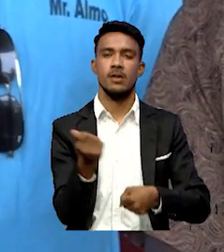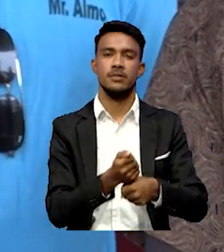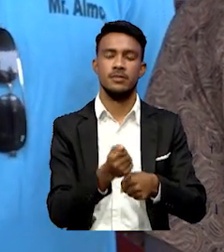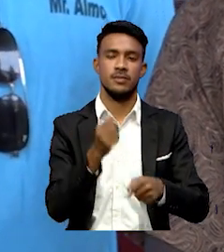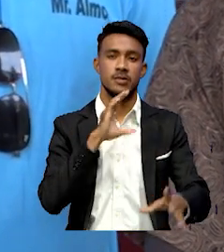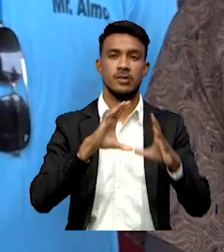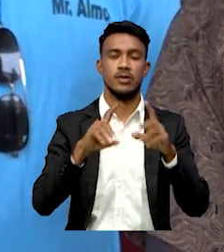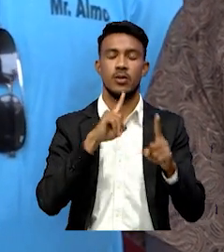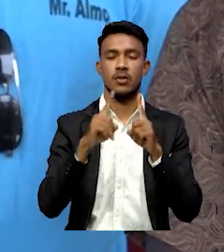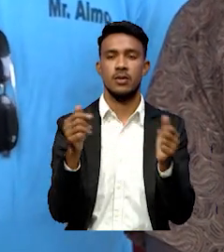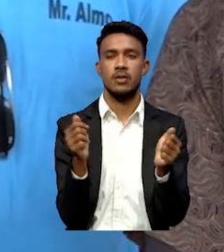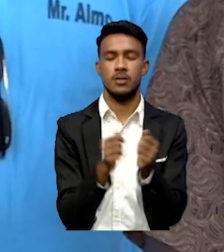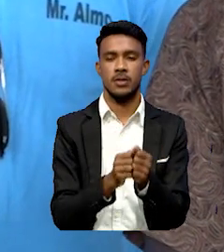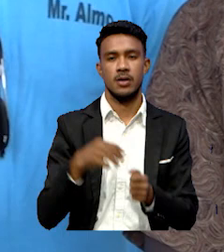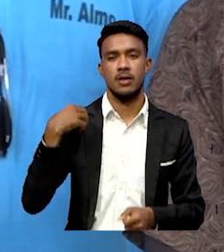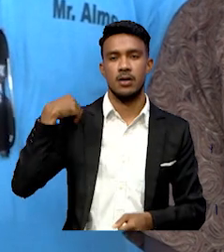ho